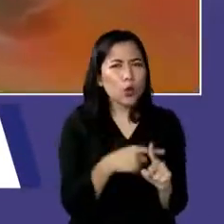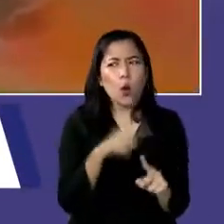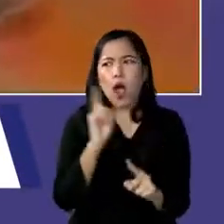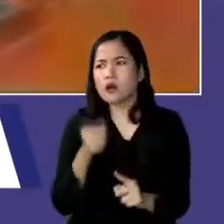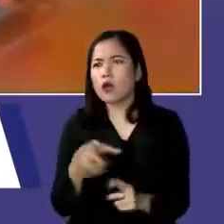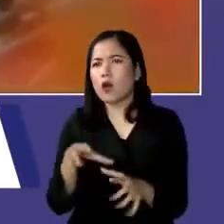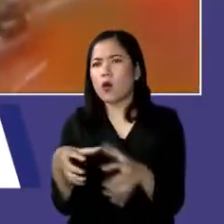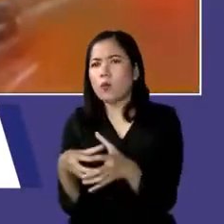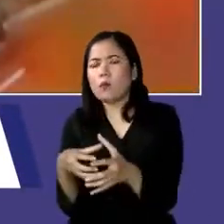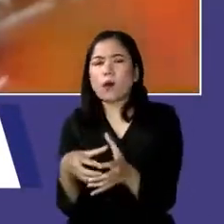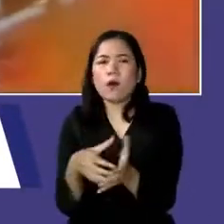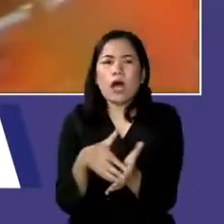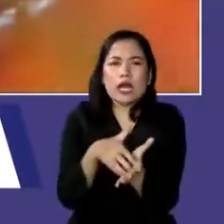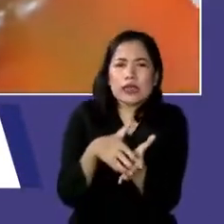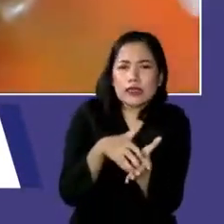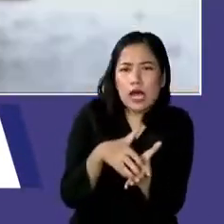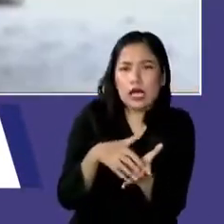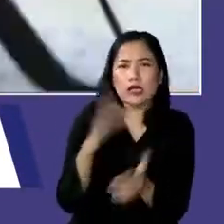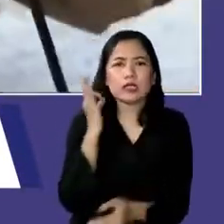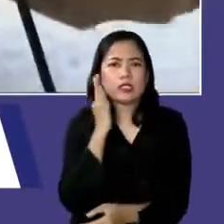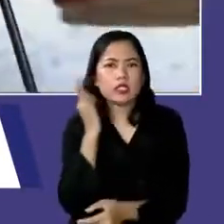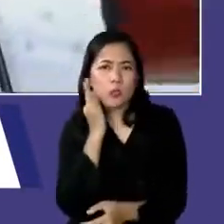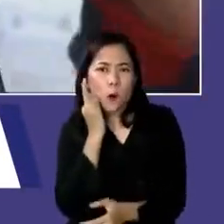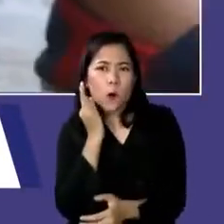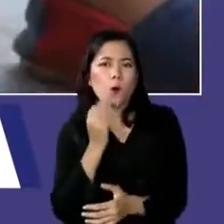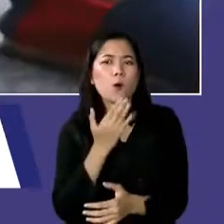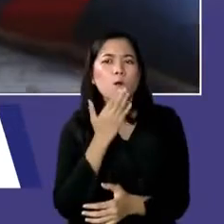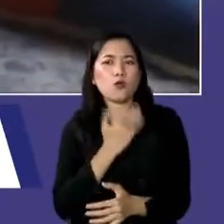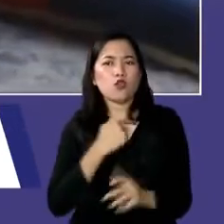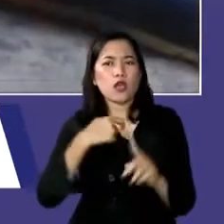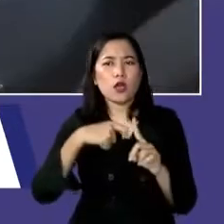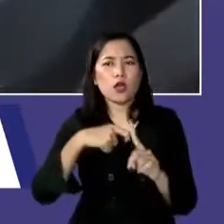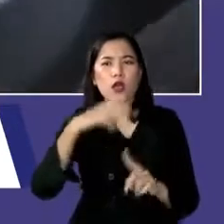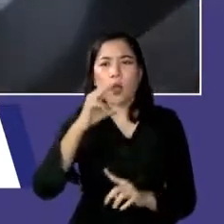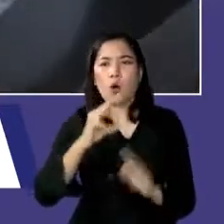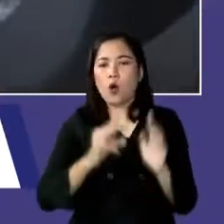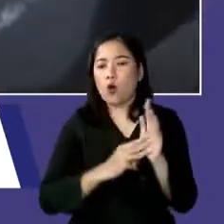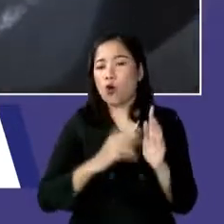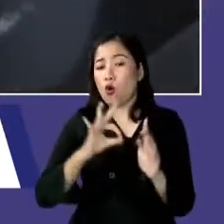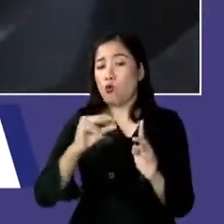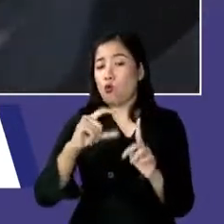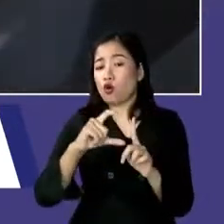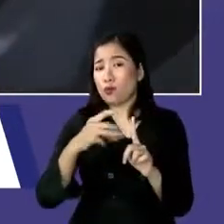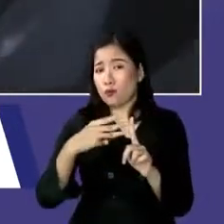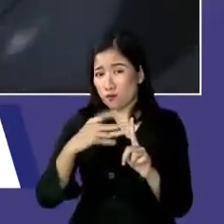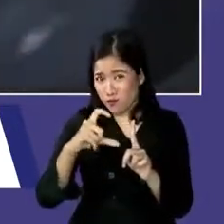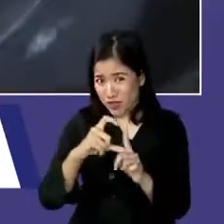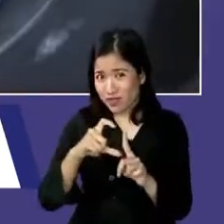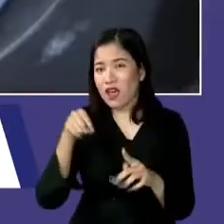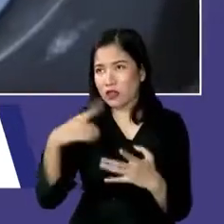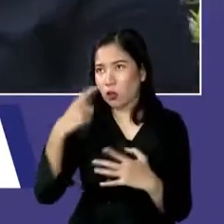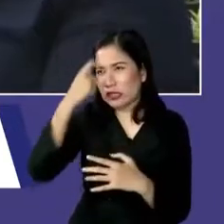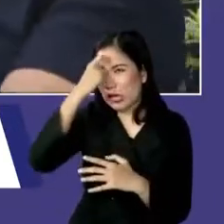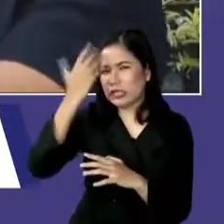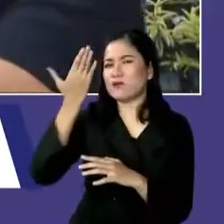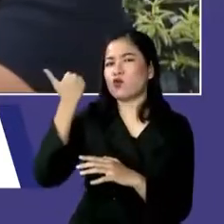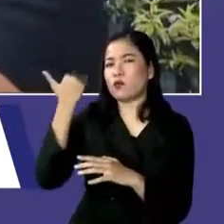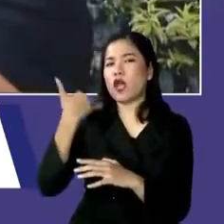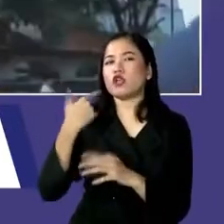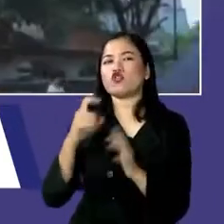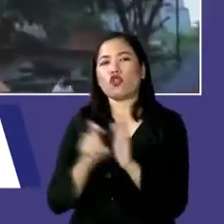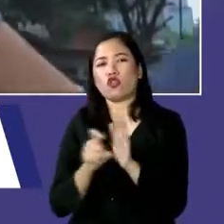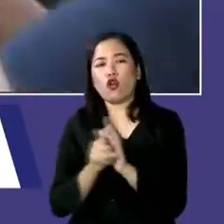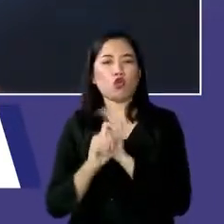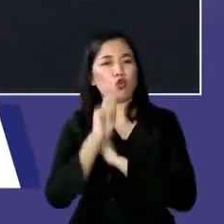furner Oh yang berisi Konya morbili riaa yang komorbid itu berapa persen dari penduduk kita karena